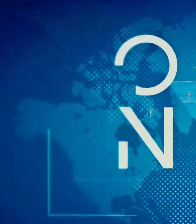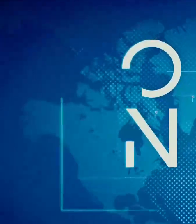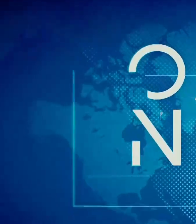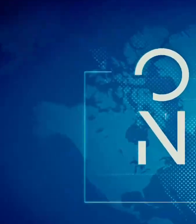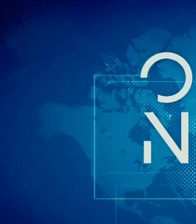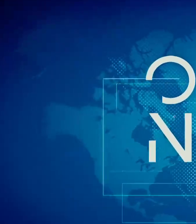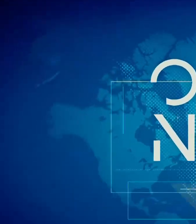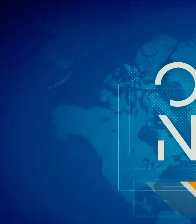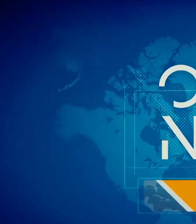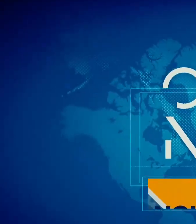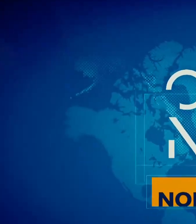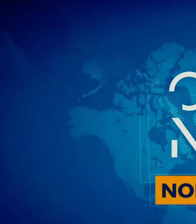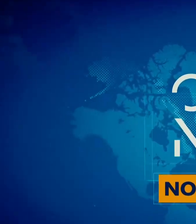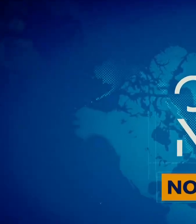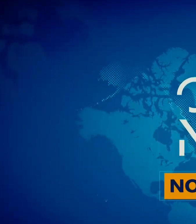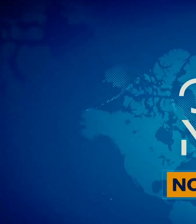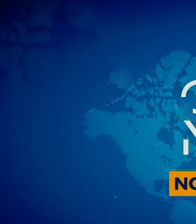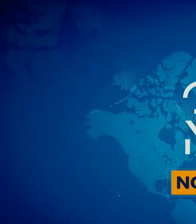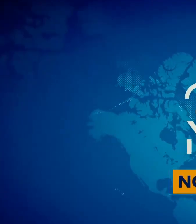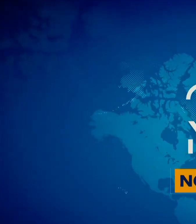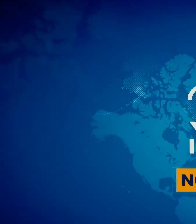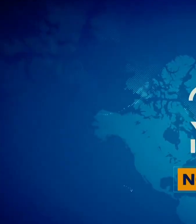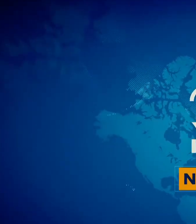Υπότιτλοι AUTHORWAVE